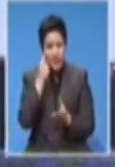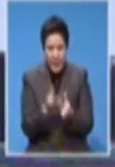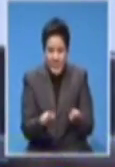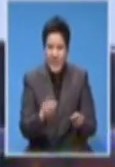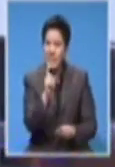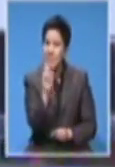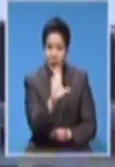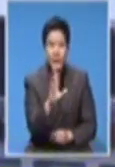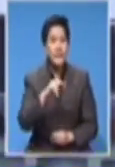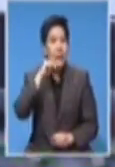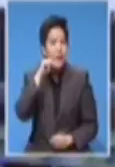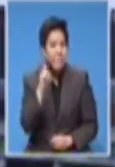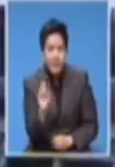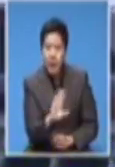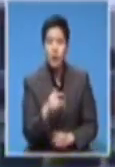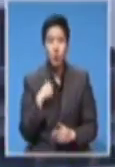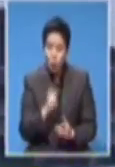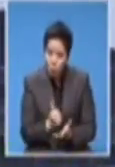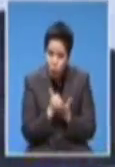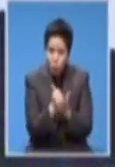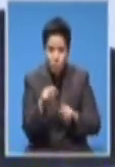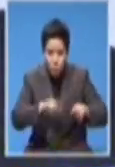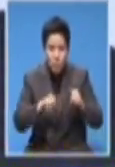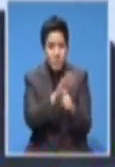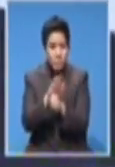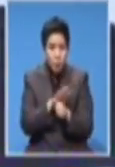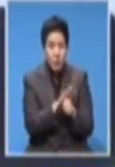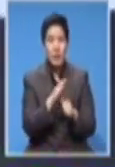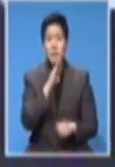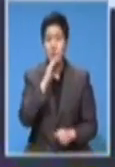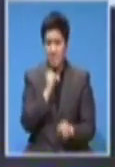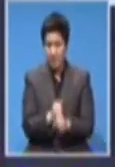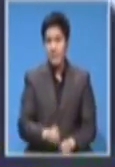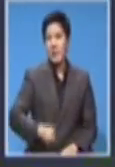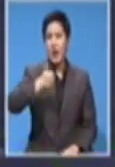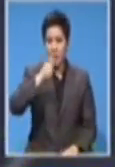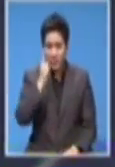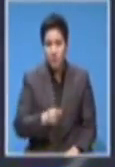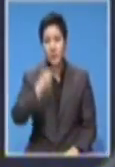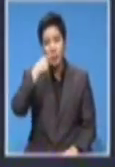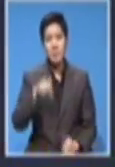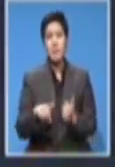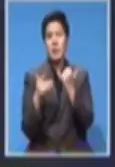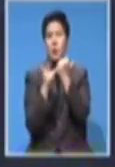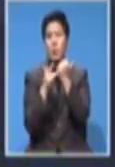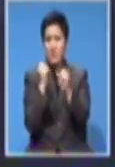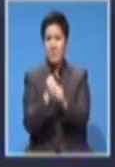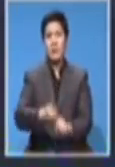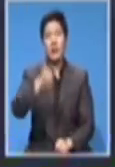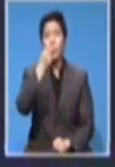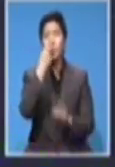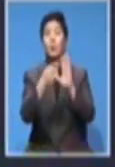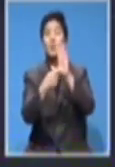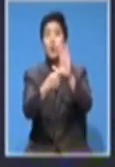ำเสียหายนะครับการปลูกพืชการอุปโภคบริโภคแล้วแต่วันนี้เขาทำได้แล้วนะเทคโนโลยีสมัยปัจจุบันผมอยากให้ดูตัวอย่